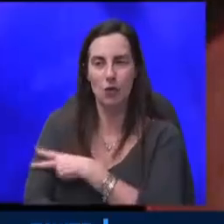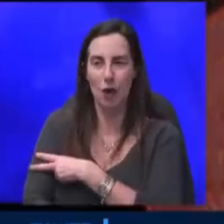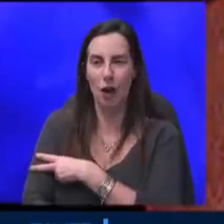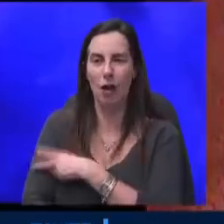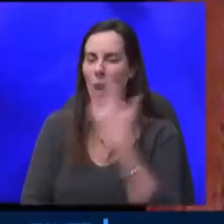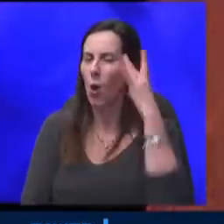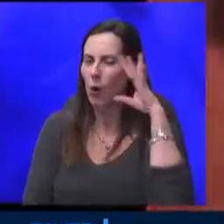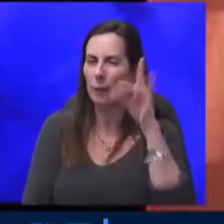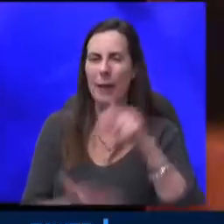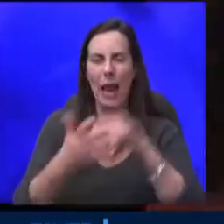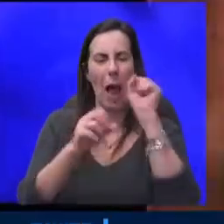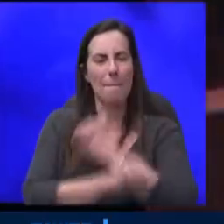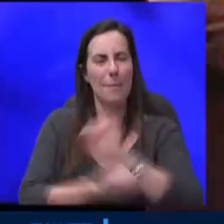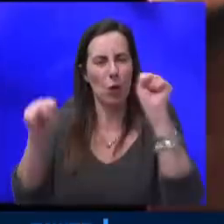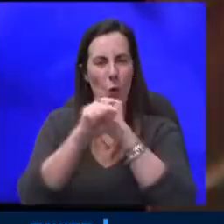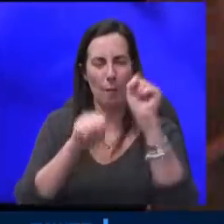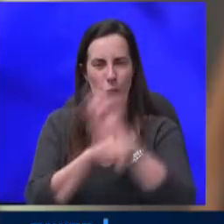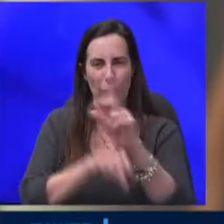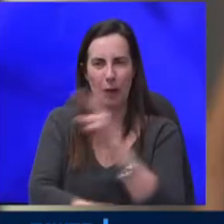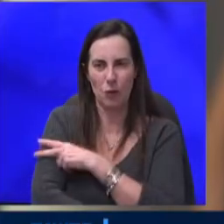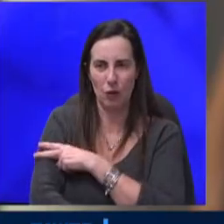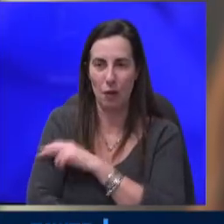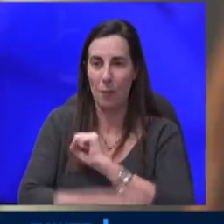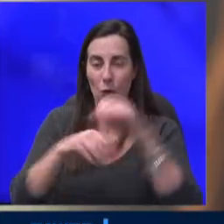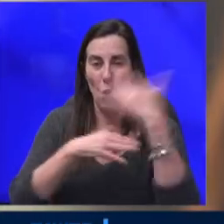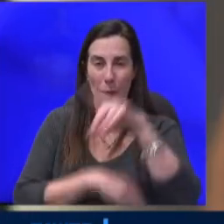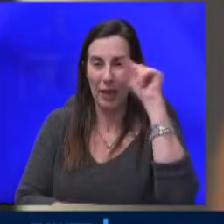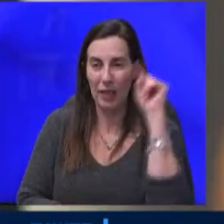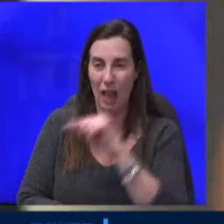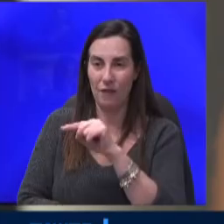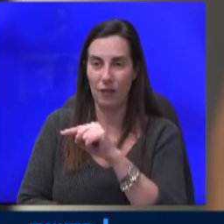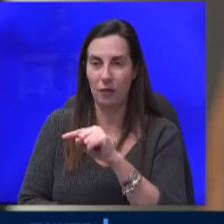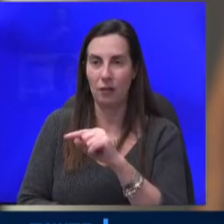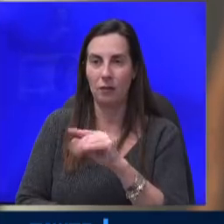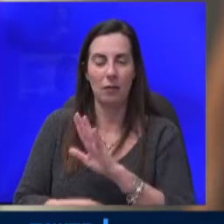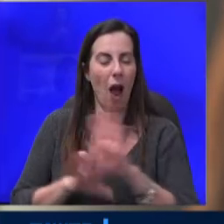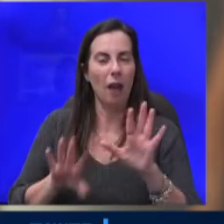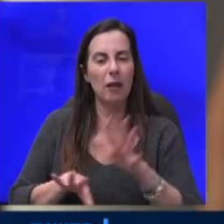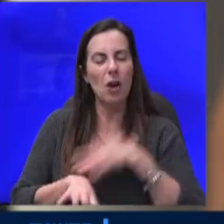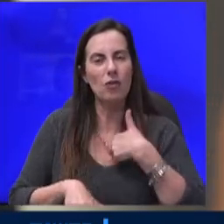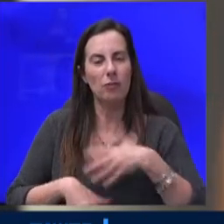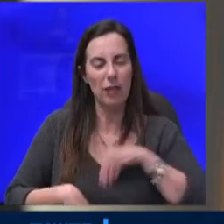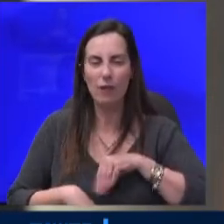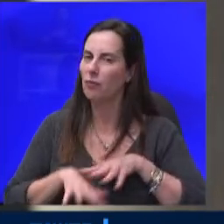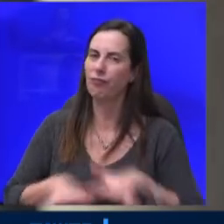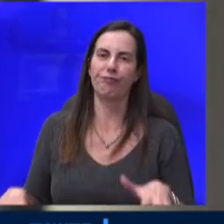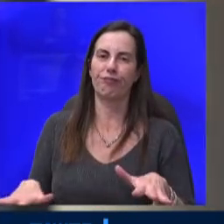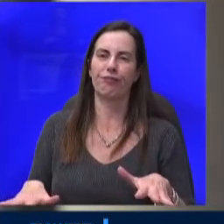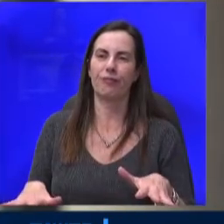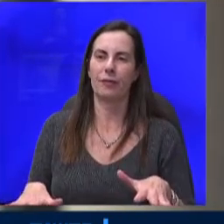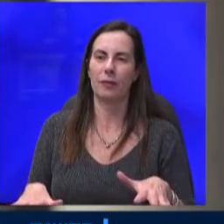שחווה בשירות. הפיגוע האחרון בדולפינריום השבית אותי, נפשית. אני סובל מפוסט